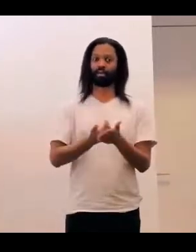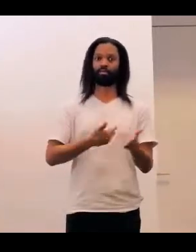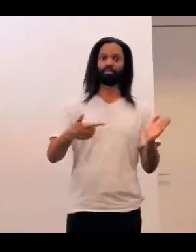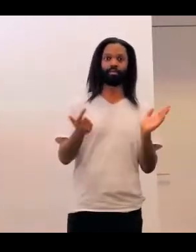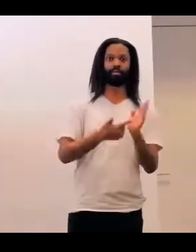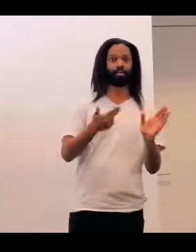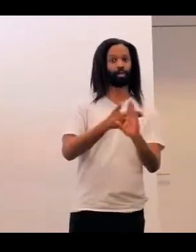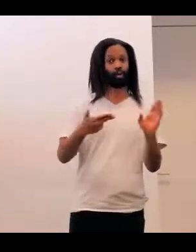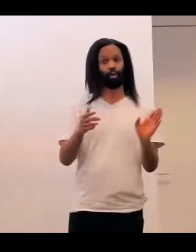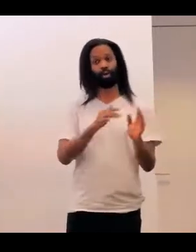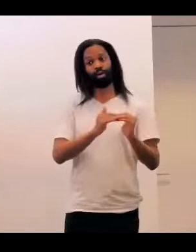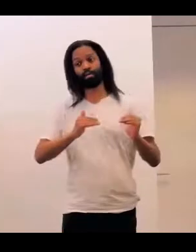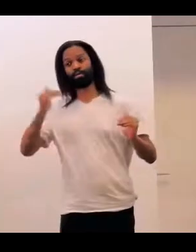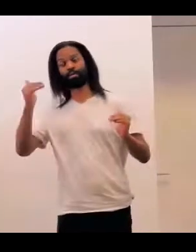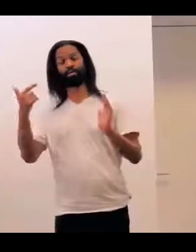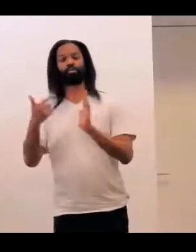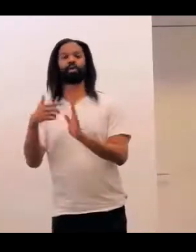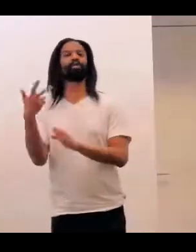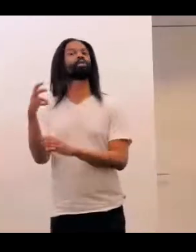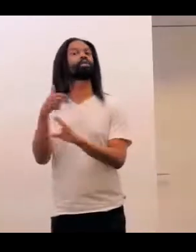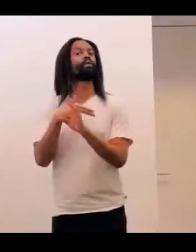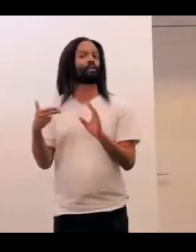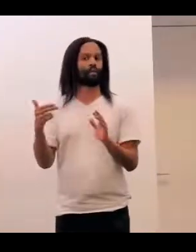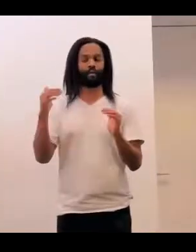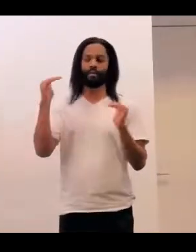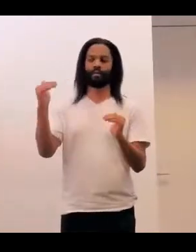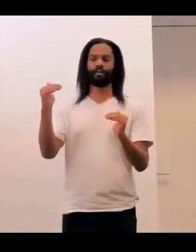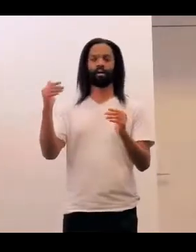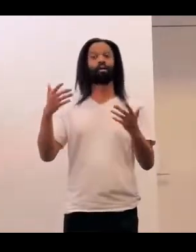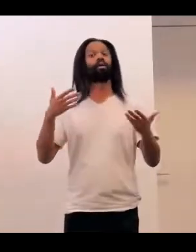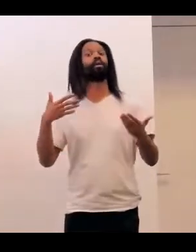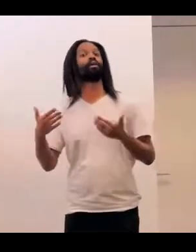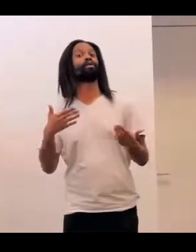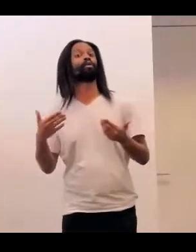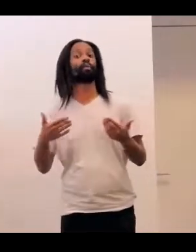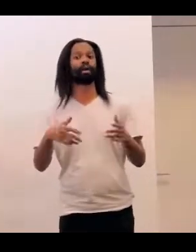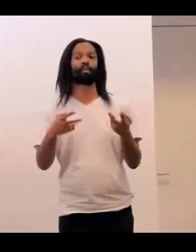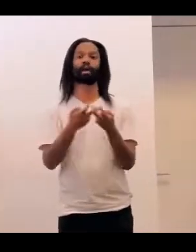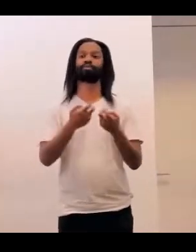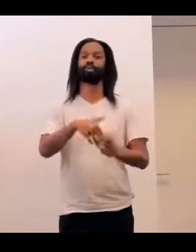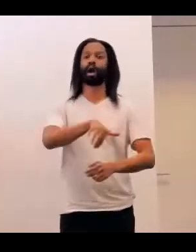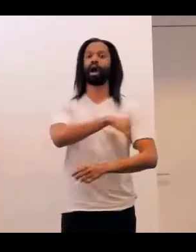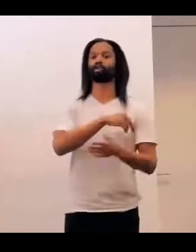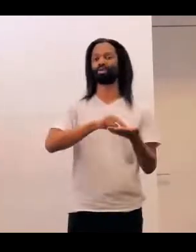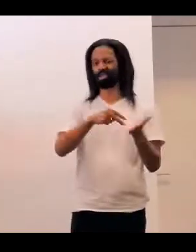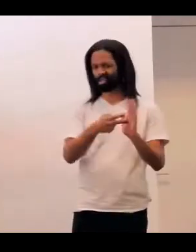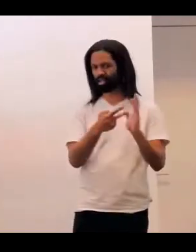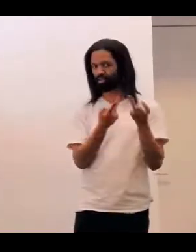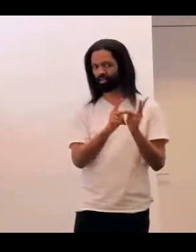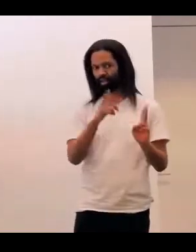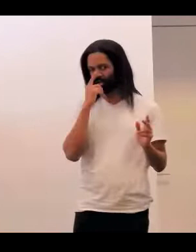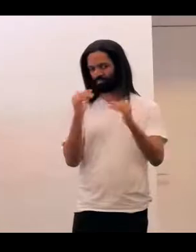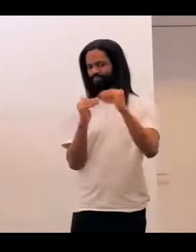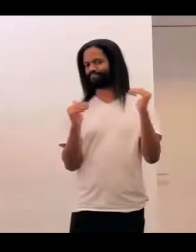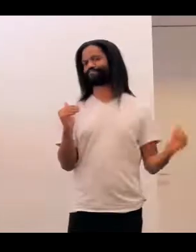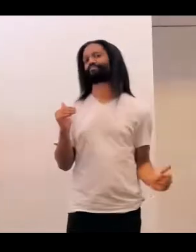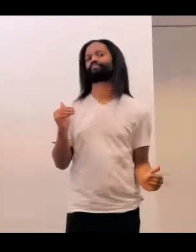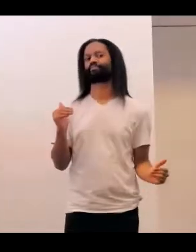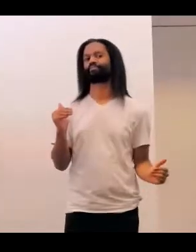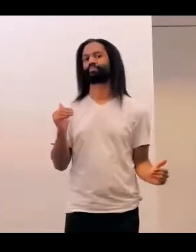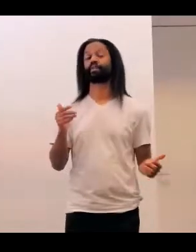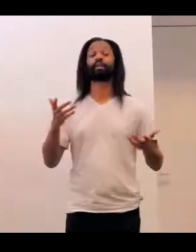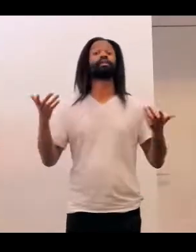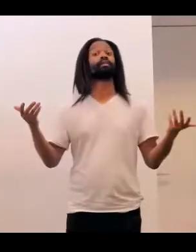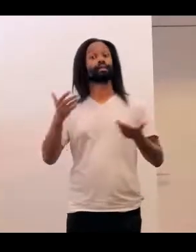euros bruts, salaires bien plus élevés que la rémunération des agents techniques municipaux. Il paraît donc compliqué